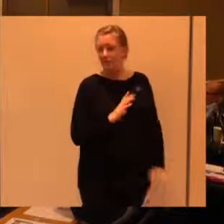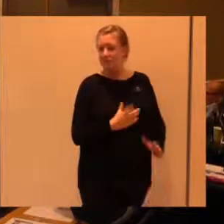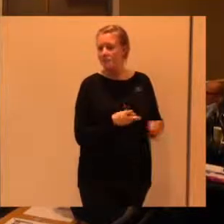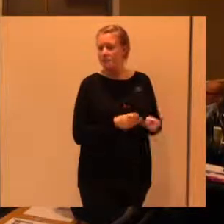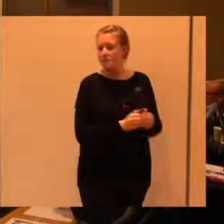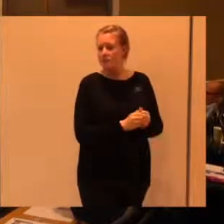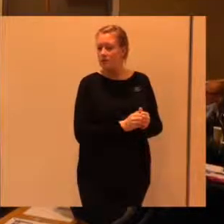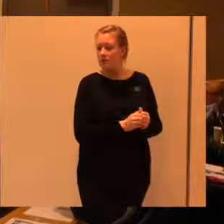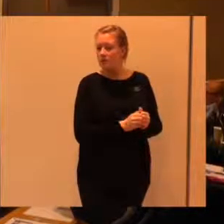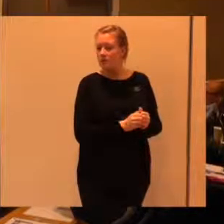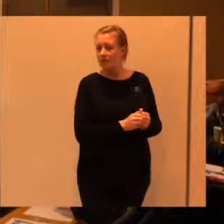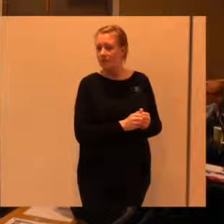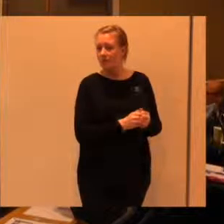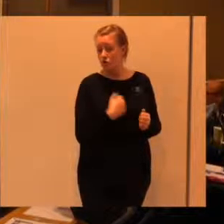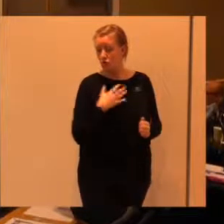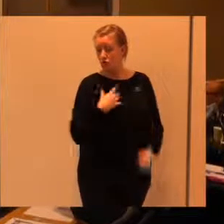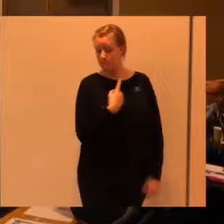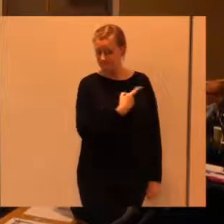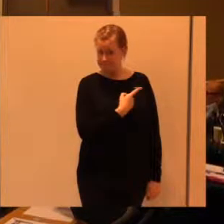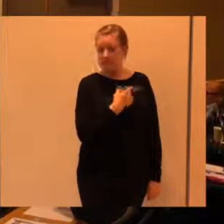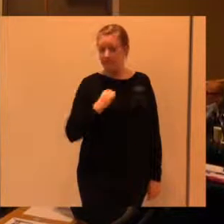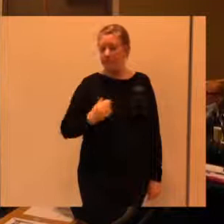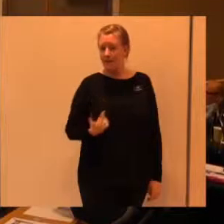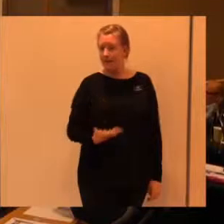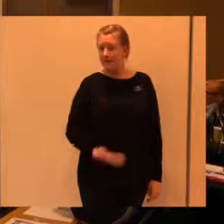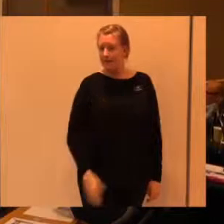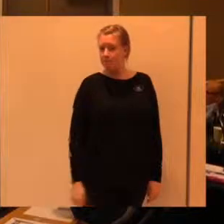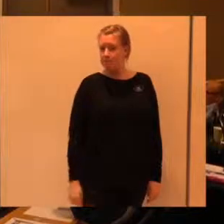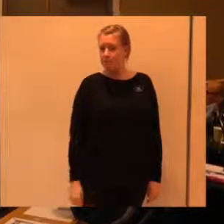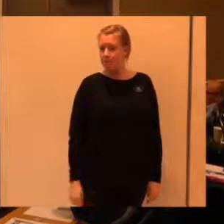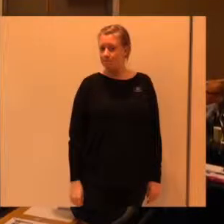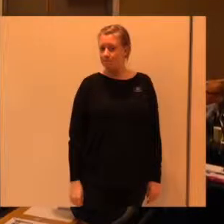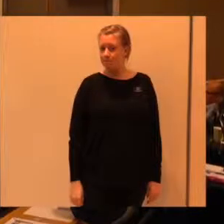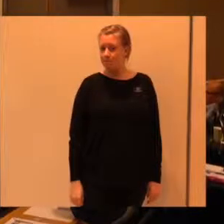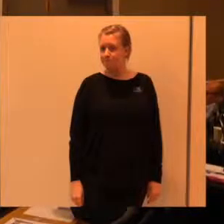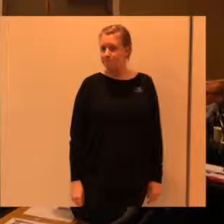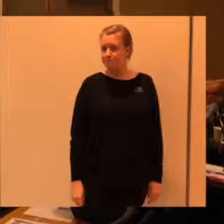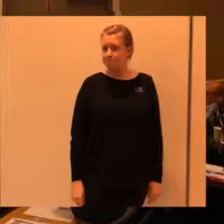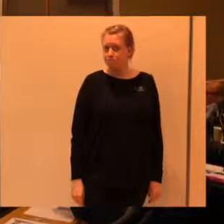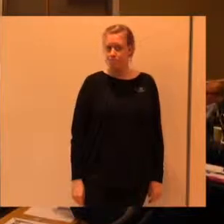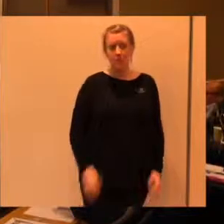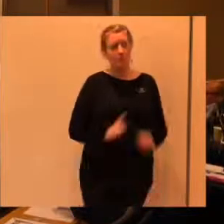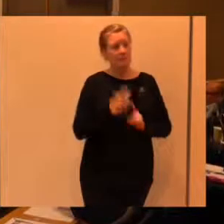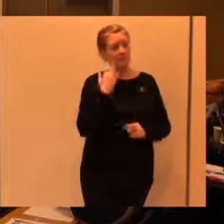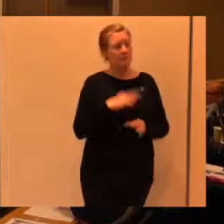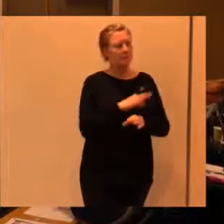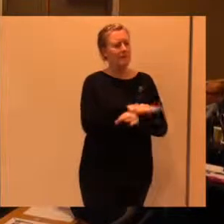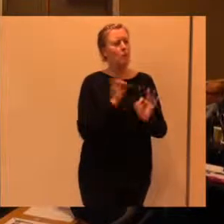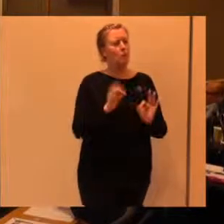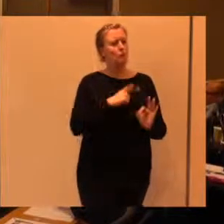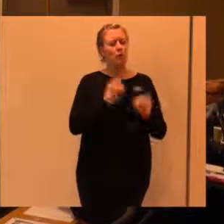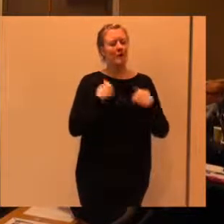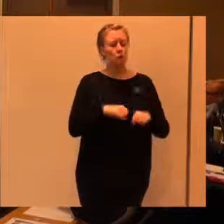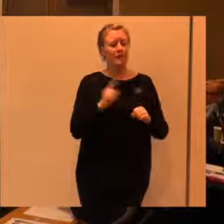ha med tillgänglighet att göra. Men det anser jag att det har. Vi kanske kan mäta hur mycket kraft det tar att